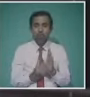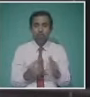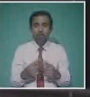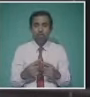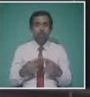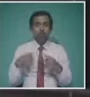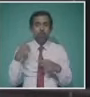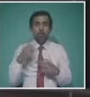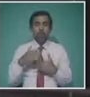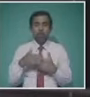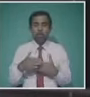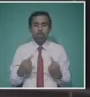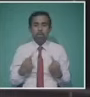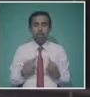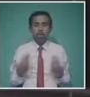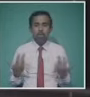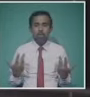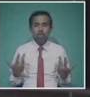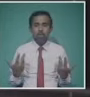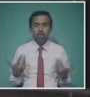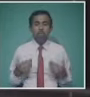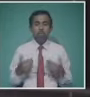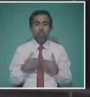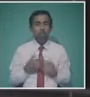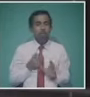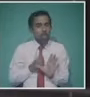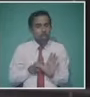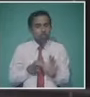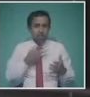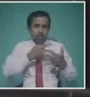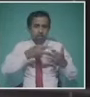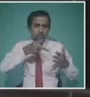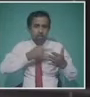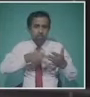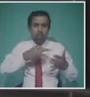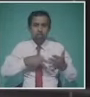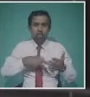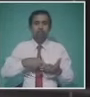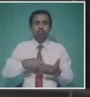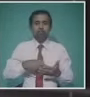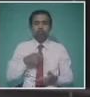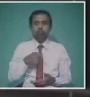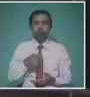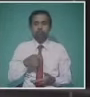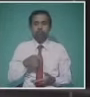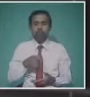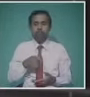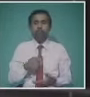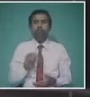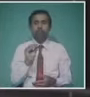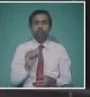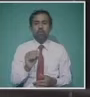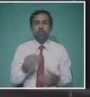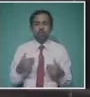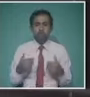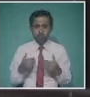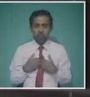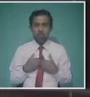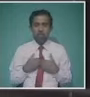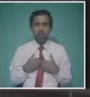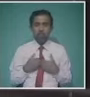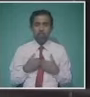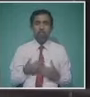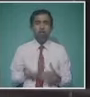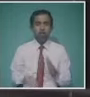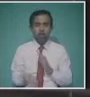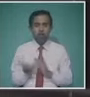වෙන පාඩම් අවශ්‍ය නැහැ මොකද මම හැමදාම කියව තීරණය කරා හරි එහෙමනම් මායා යා යුතු ගමන